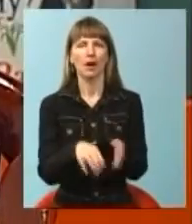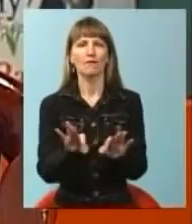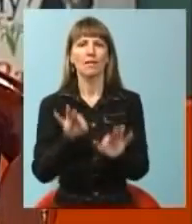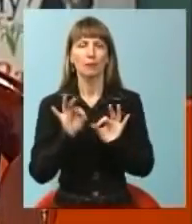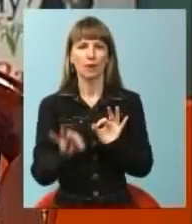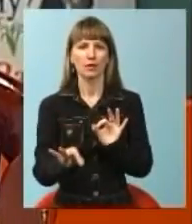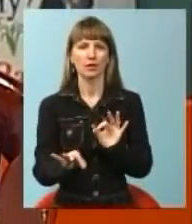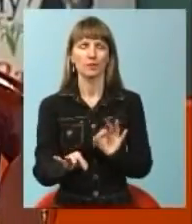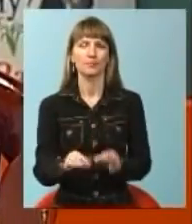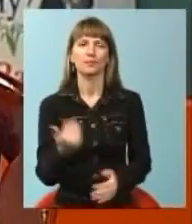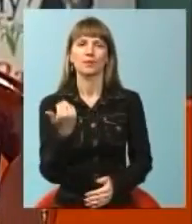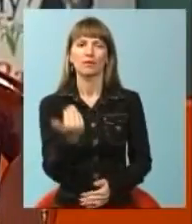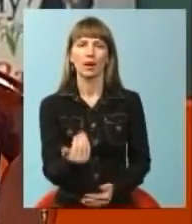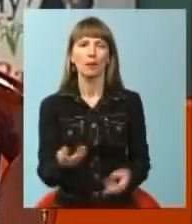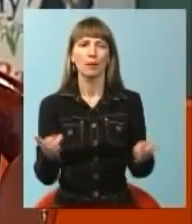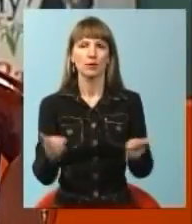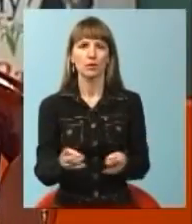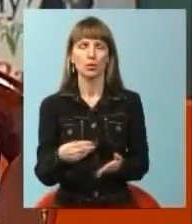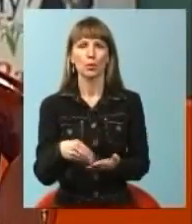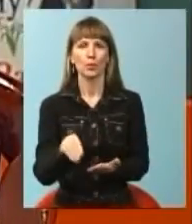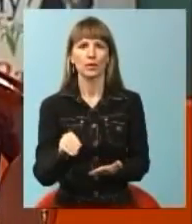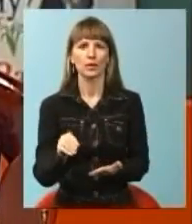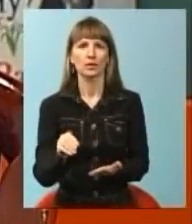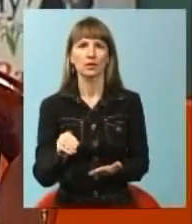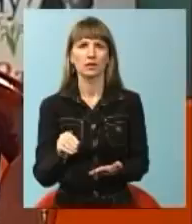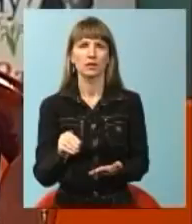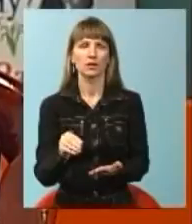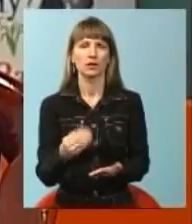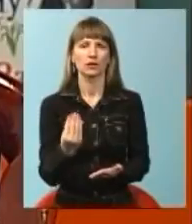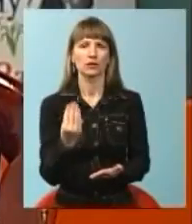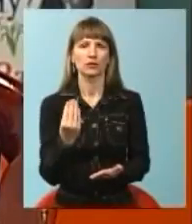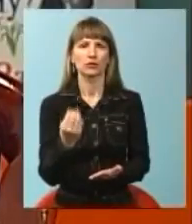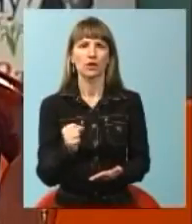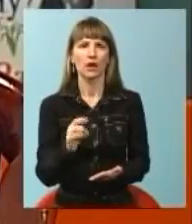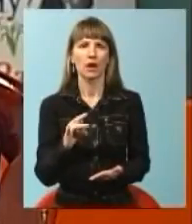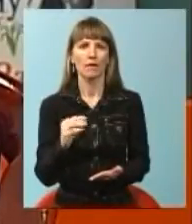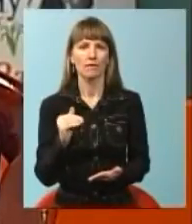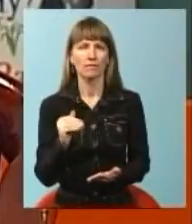наприклад, вам потрібно купити шарф.